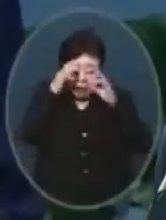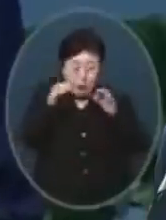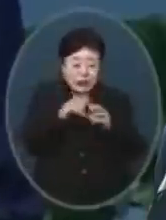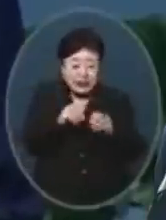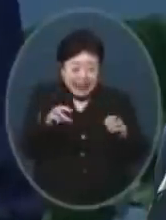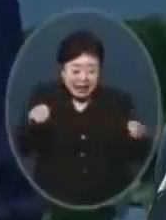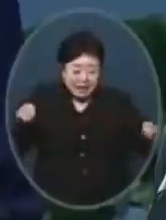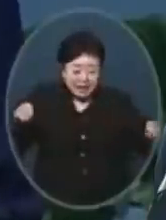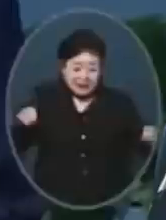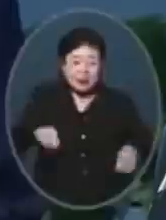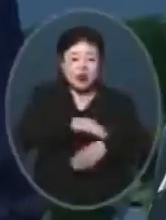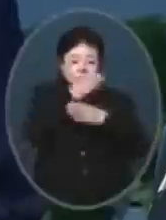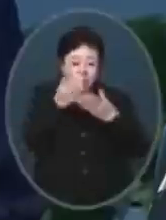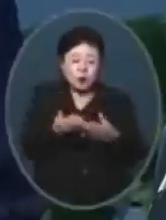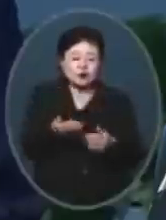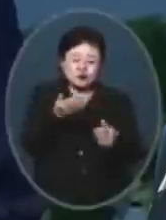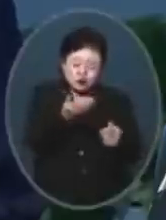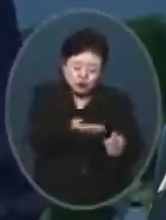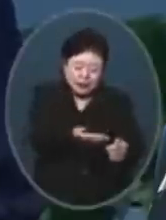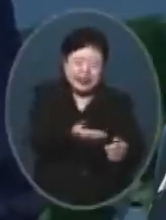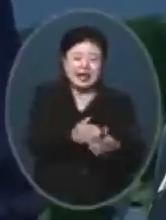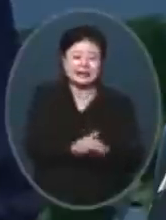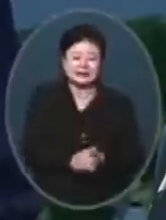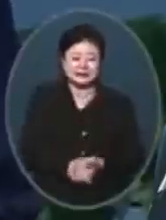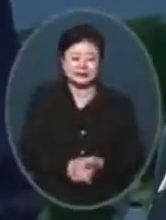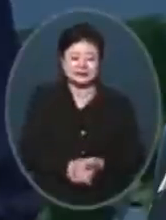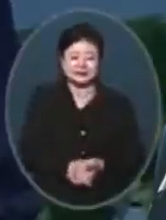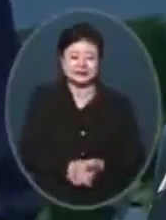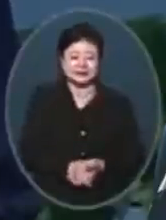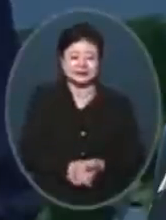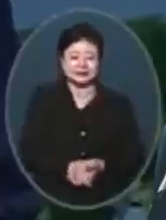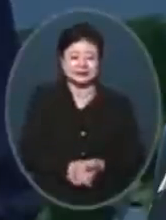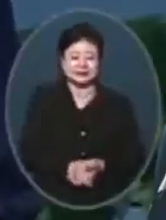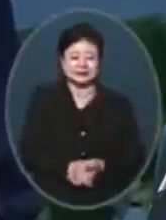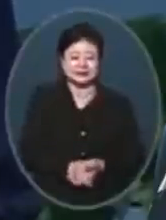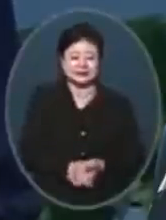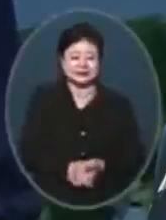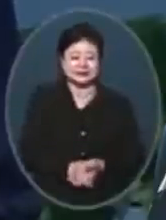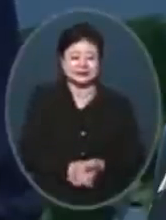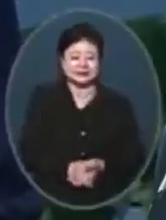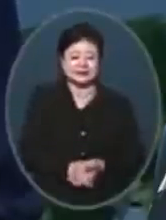땅을 내가 너의 자녀에게 주리니 영원하리라.